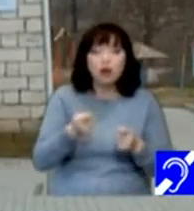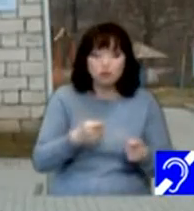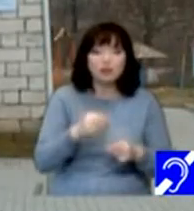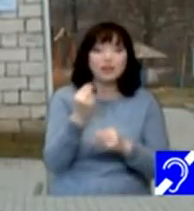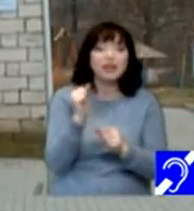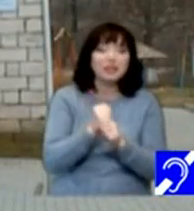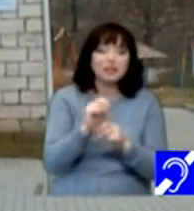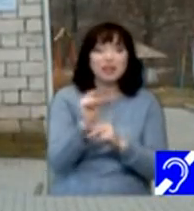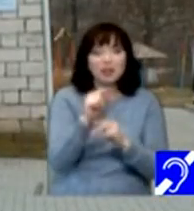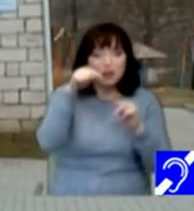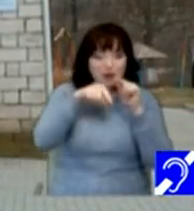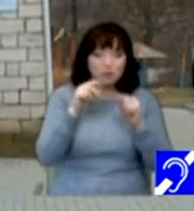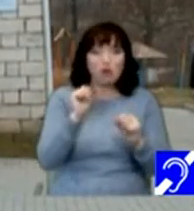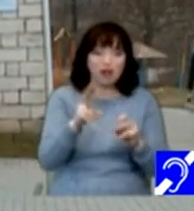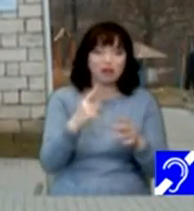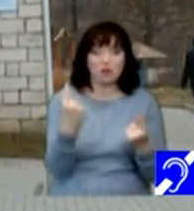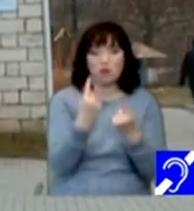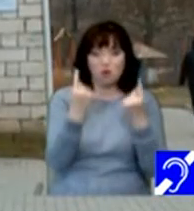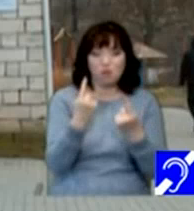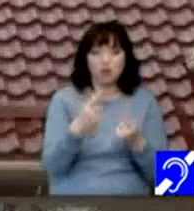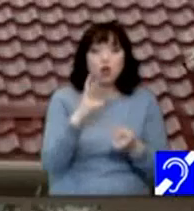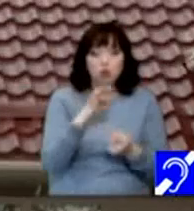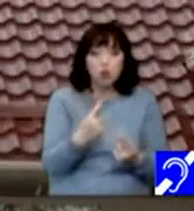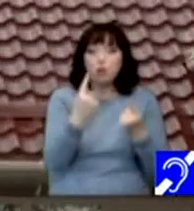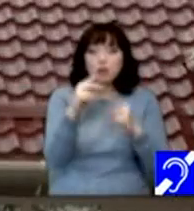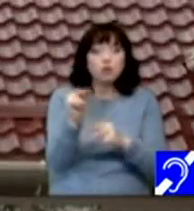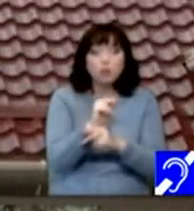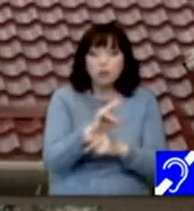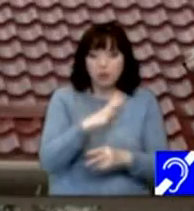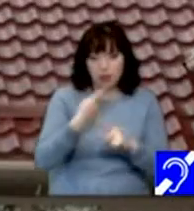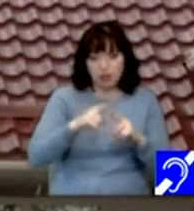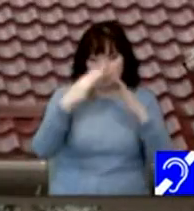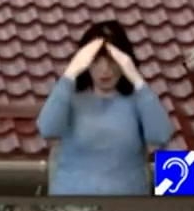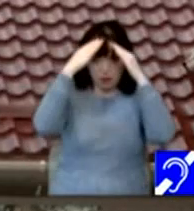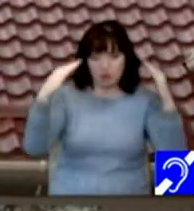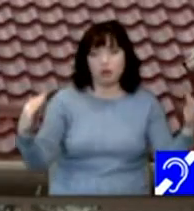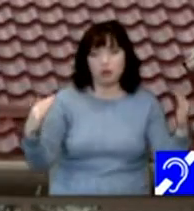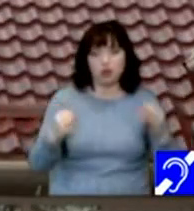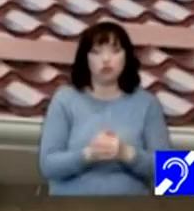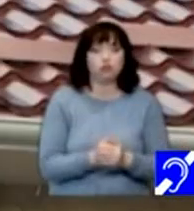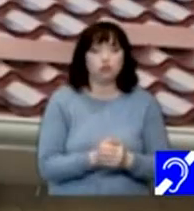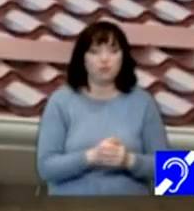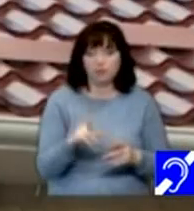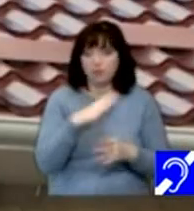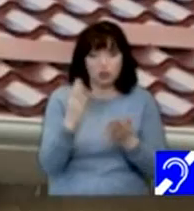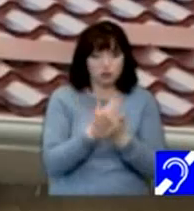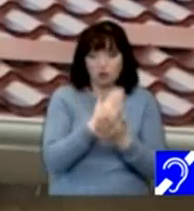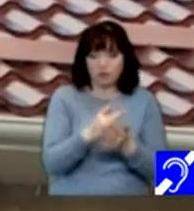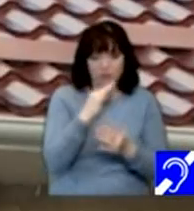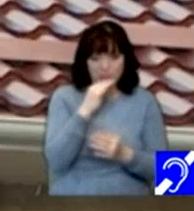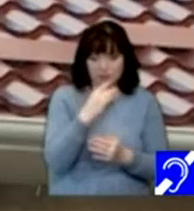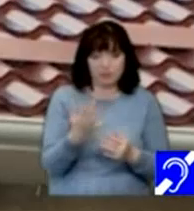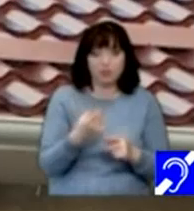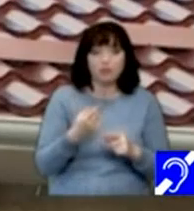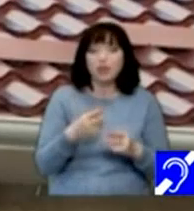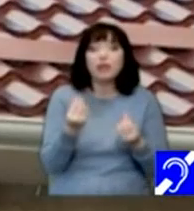doar reparații cosmetice, dar marea problemă pe care nu o puteau rezolva era reparația acoperișului deteriorat al instituției, pentru